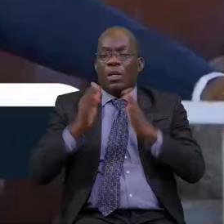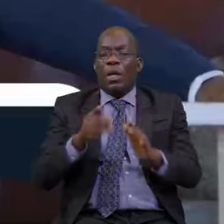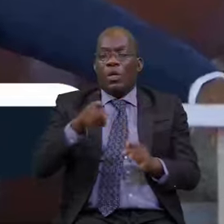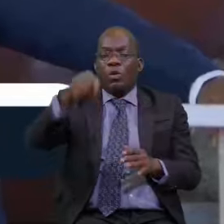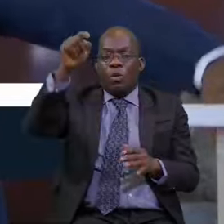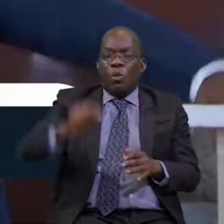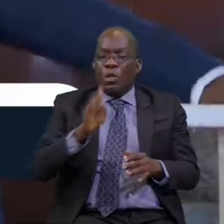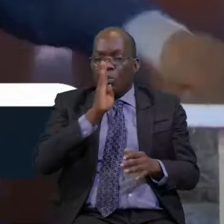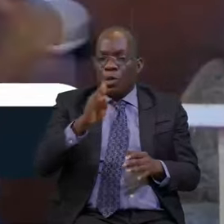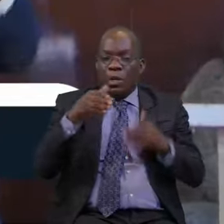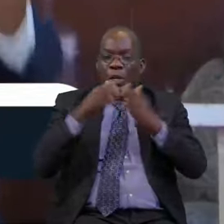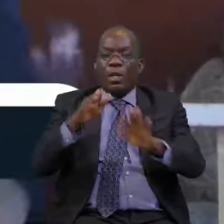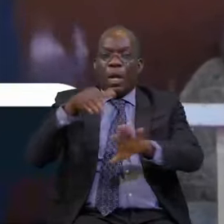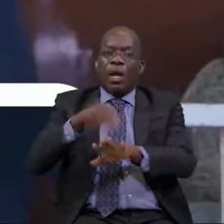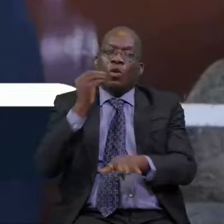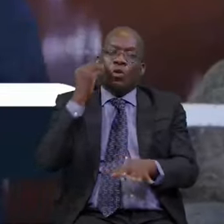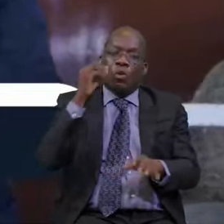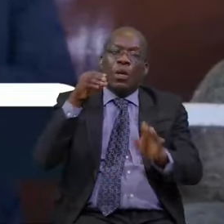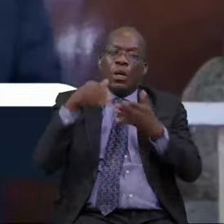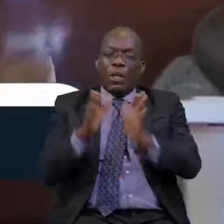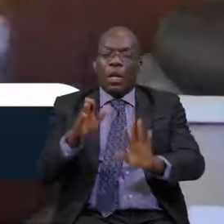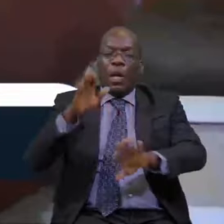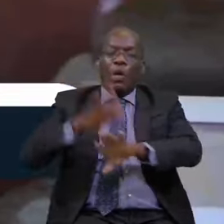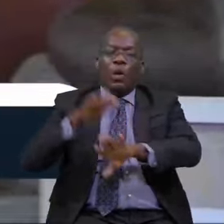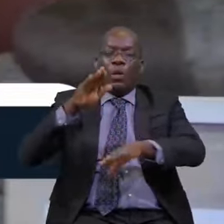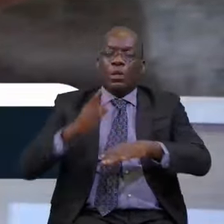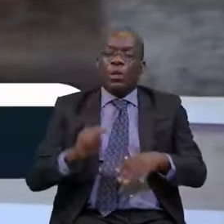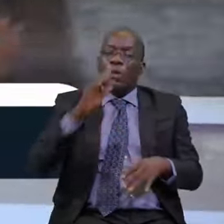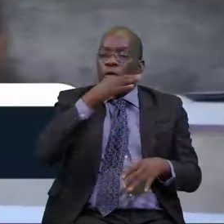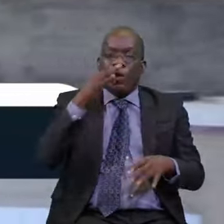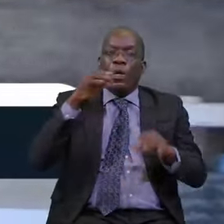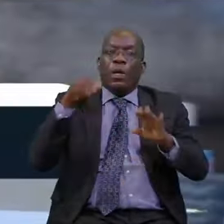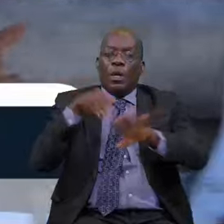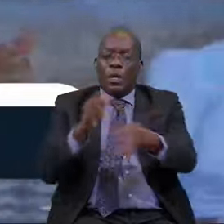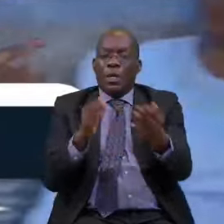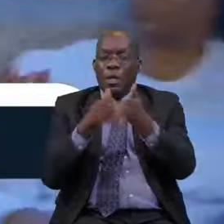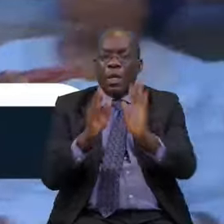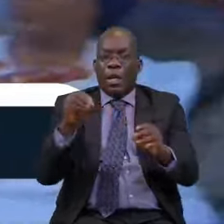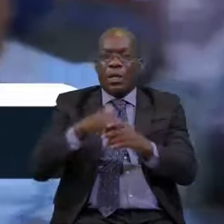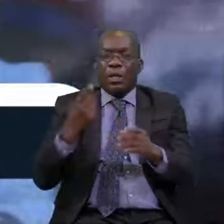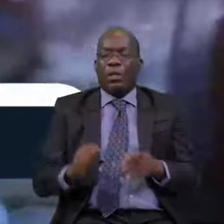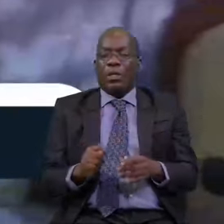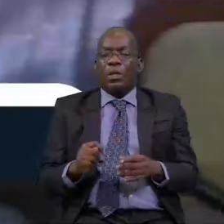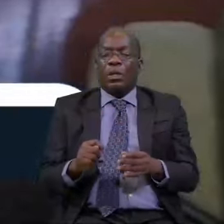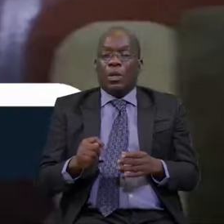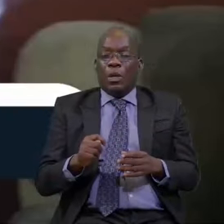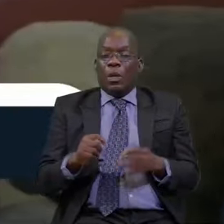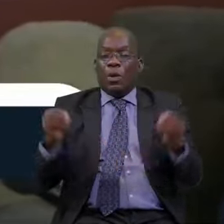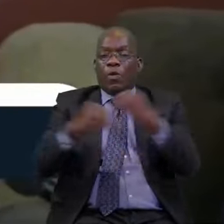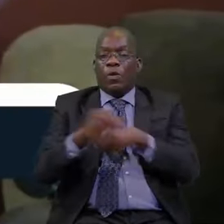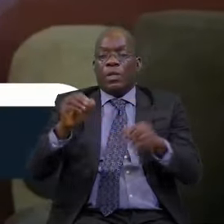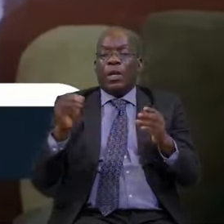qui feront de vous les dirigeants que vous devez être à la maison, sur le champ, au bureau, dirigeants partout dans